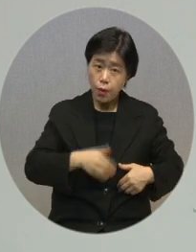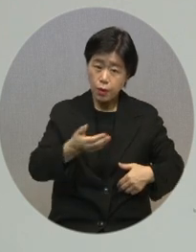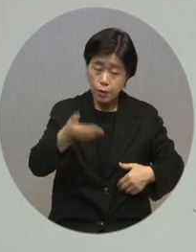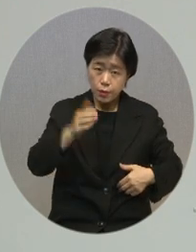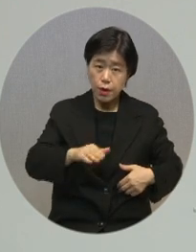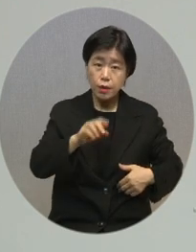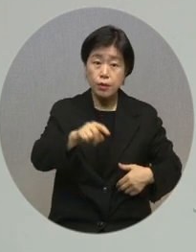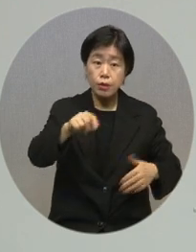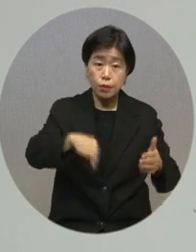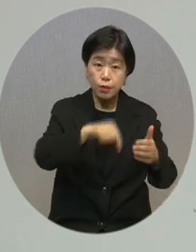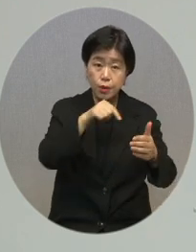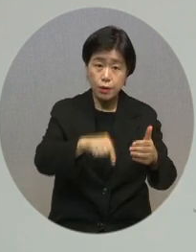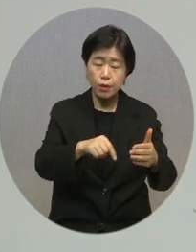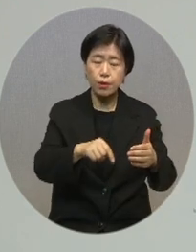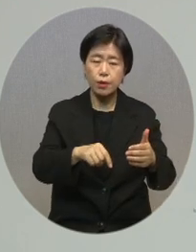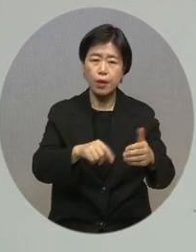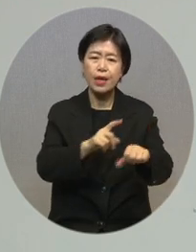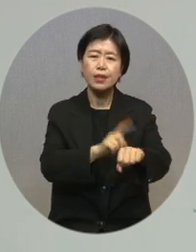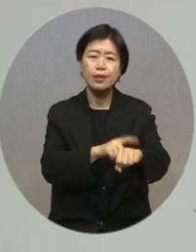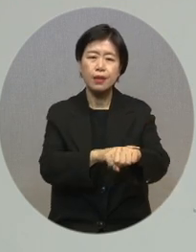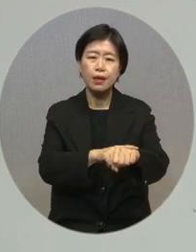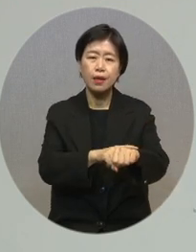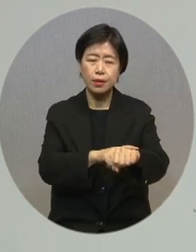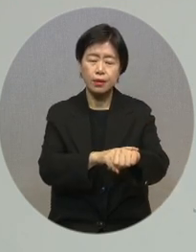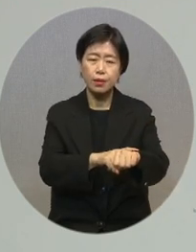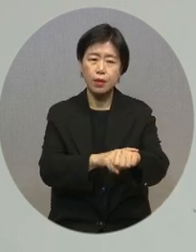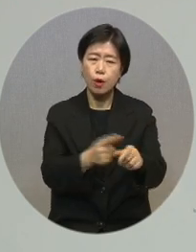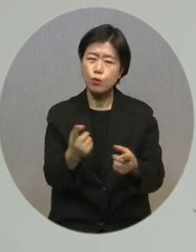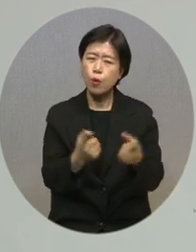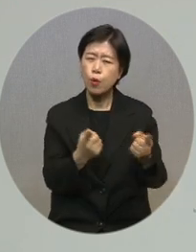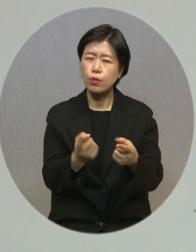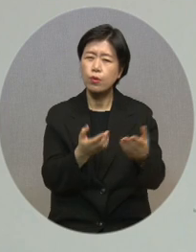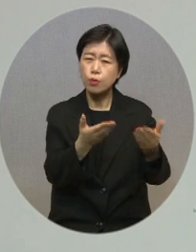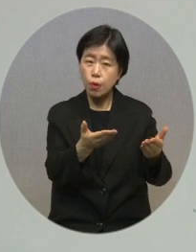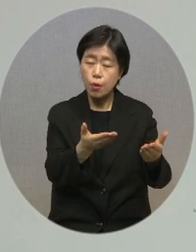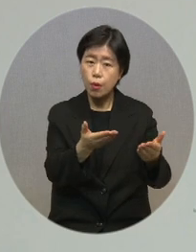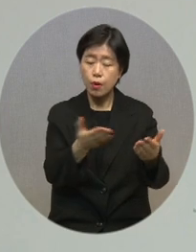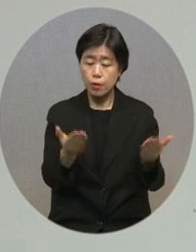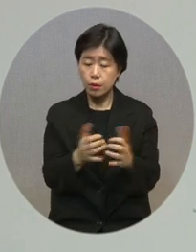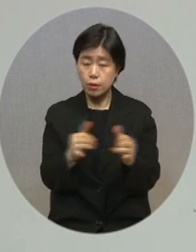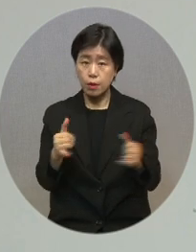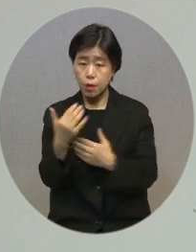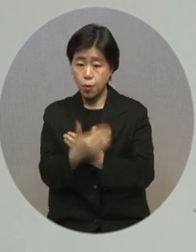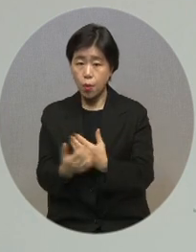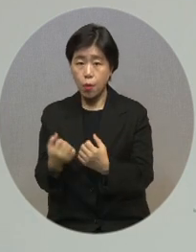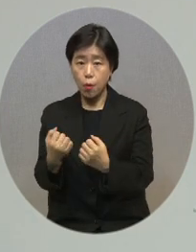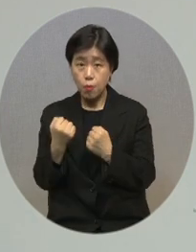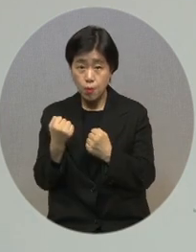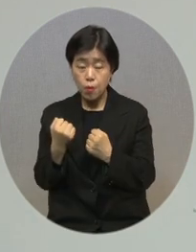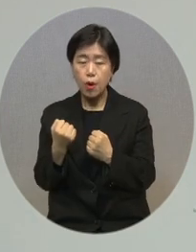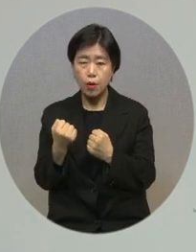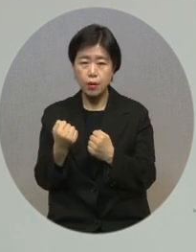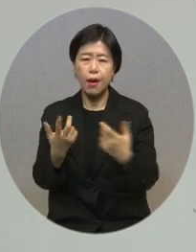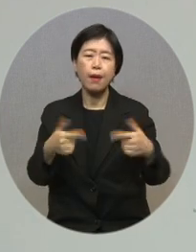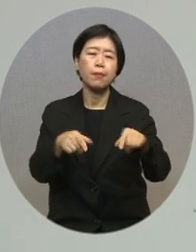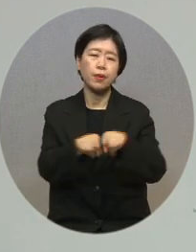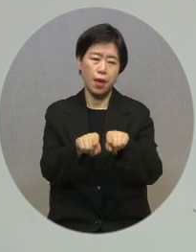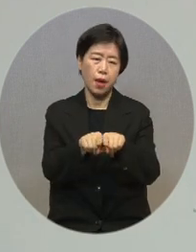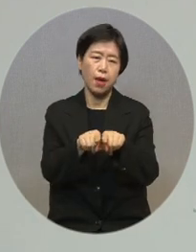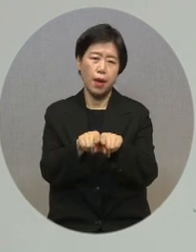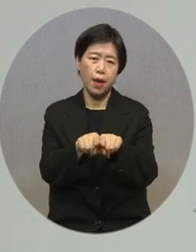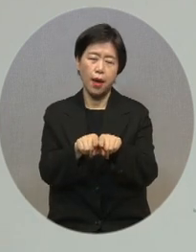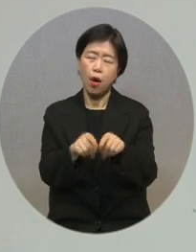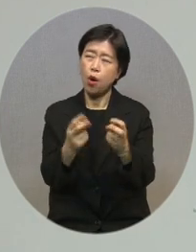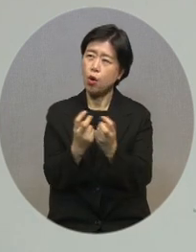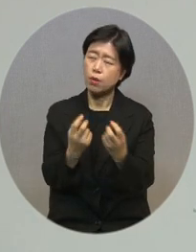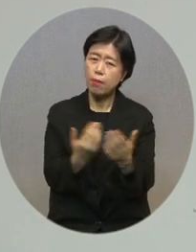유연하면서 근로자들의 그 건강권을 같이 보호를 하는 그런 그 네. 균형점을 그 찾아 나가는 방향으로 제도 개선